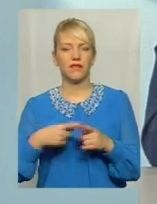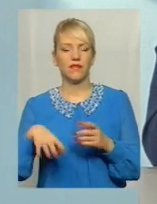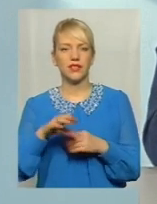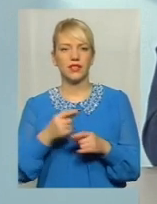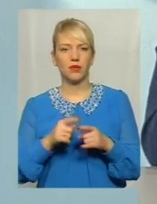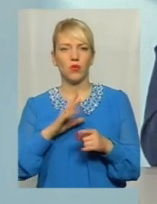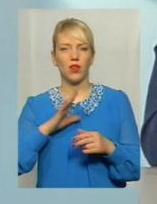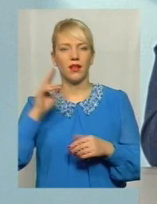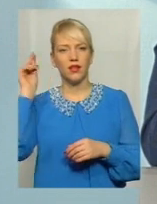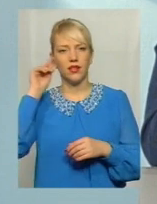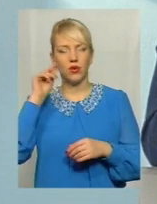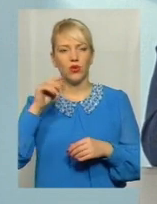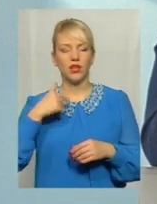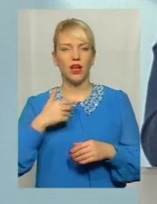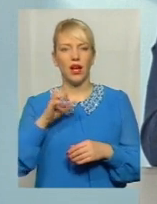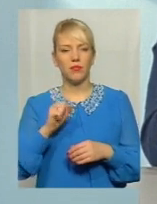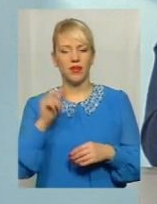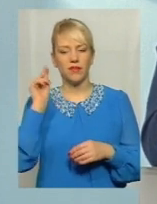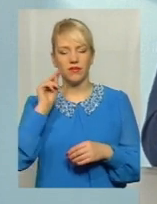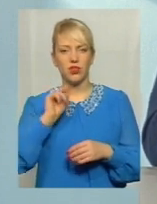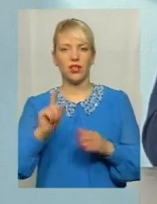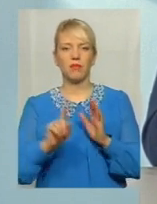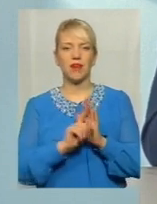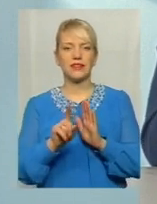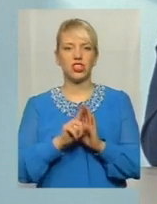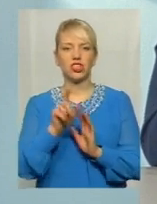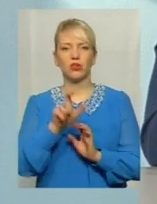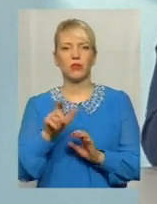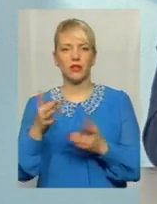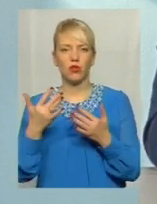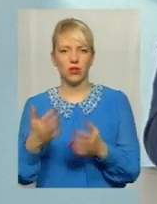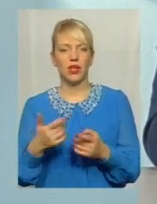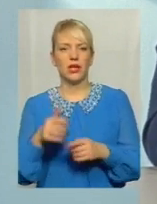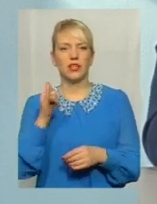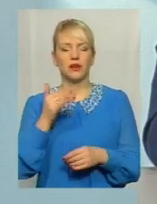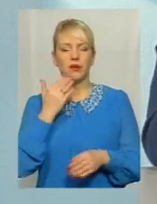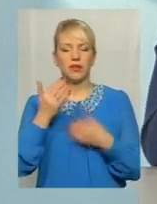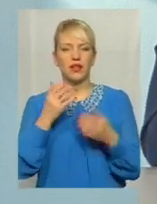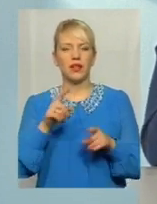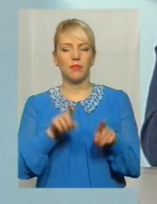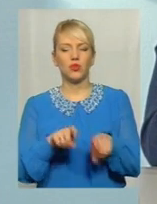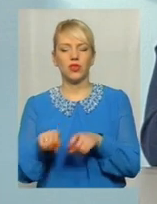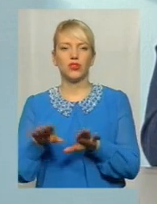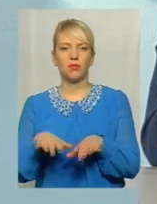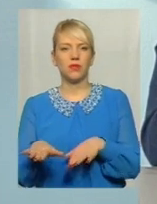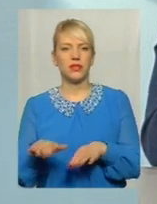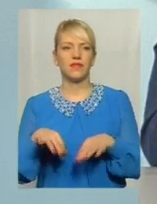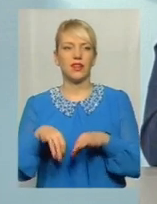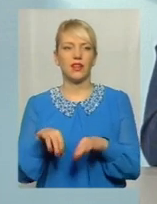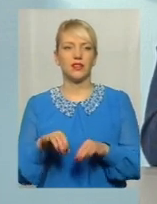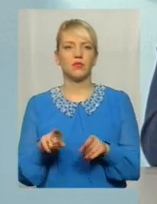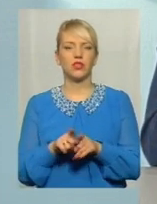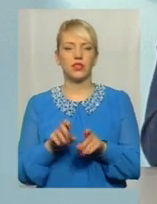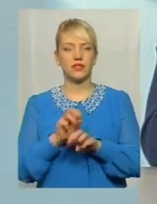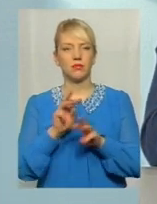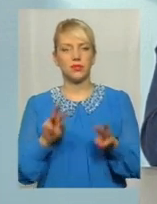Ми теоретично все вивчали. Ми вивчали пасажиропоток, ми вивчали по кількості посадочних місць в транспортному засобі, таким чином ми